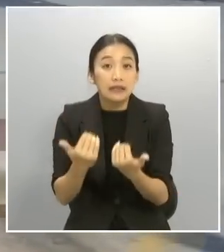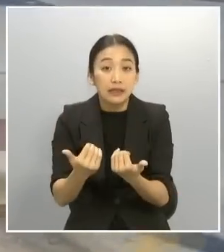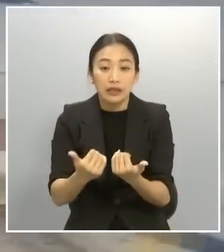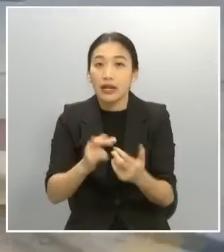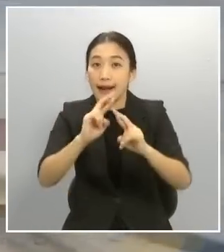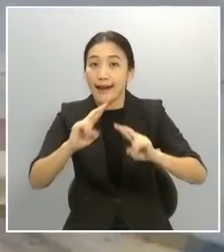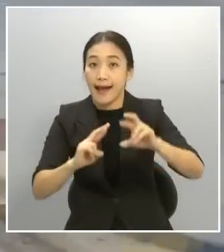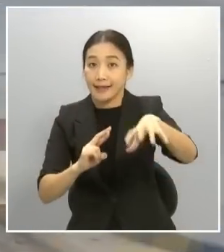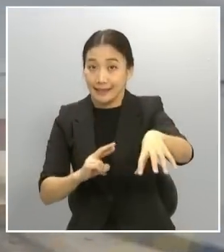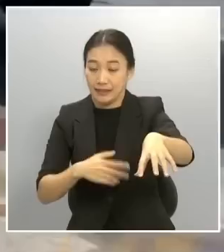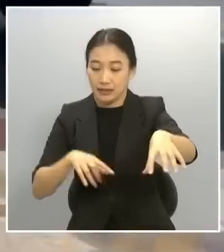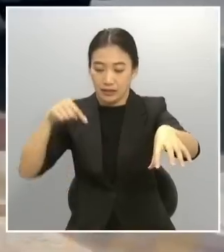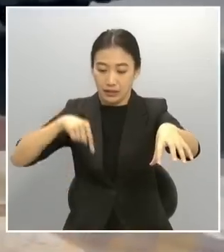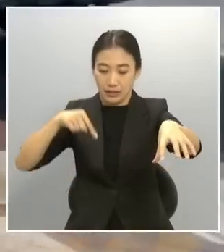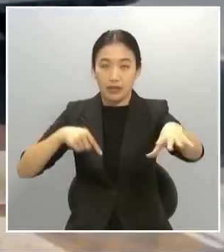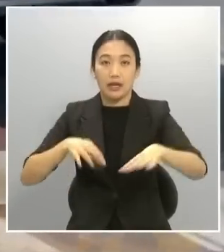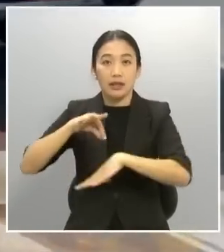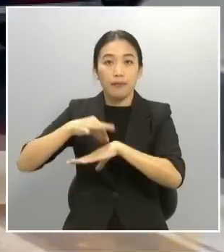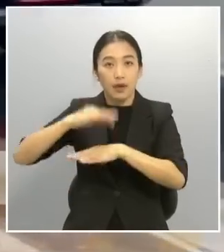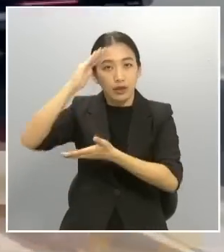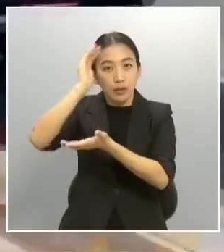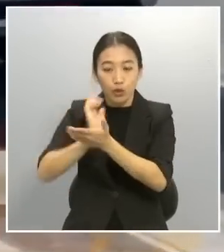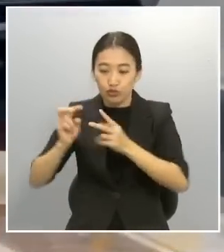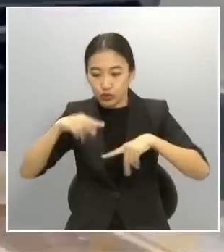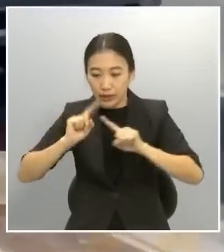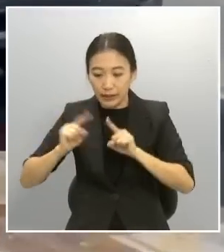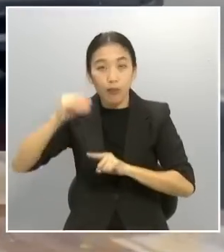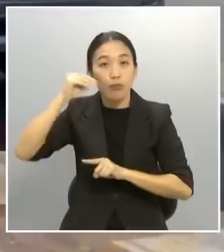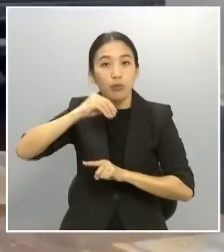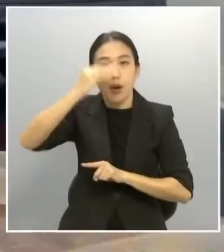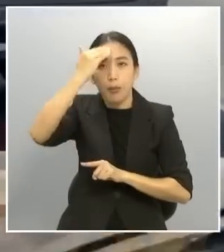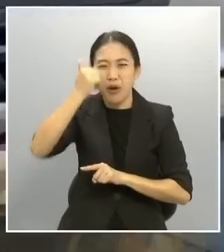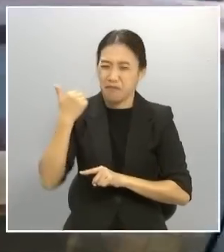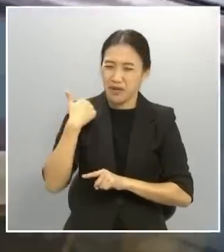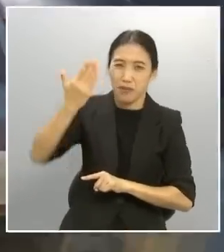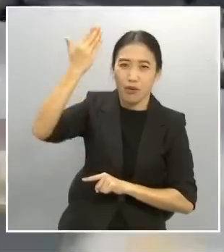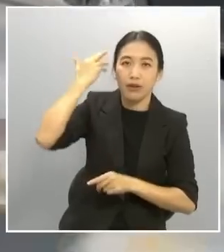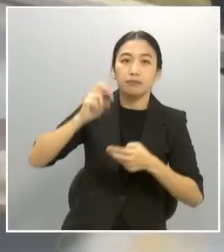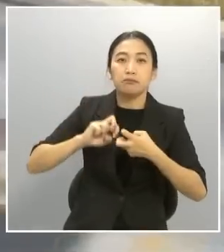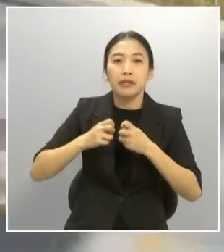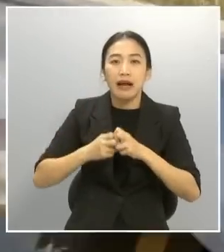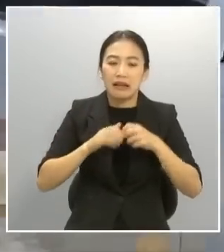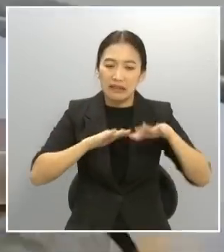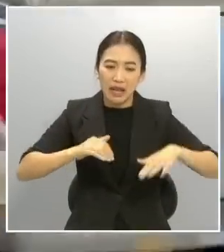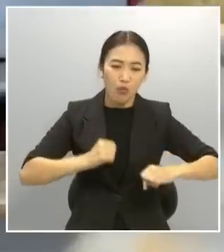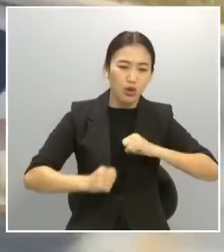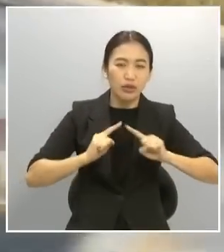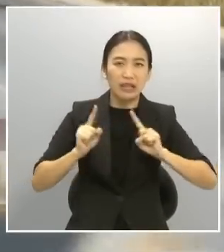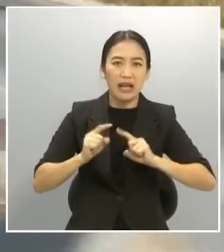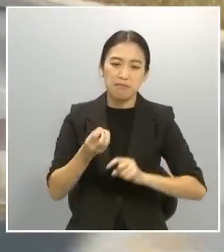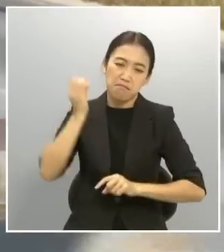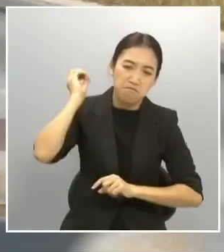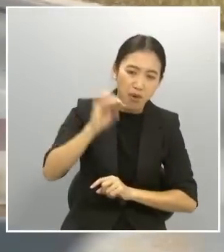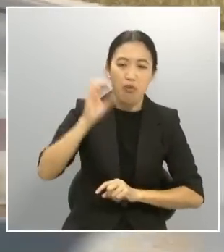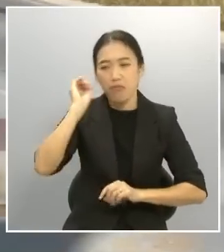ยมันมีกลุ่มเด็กมาก่อความเดือดร้อนรำคาญปาระเบิดก็เลยต้องมาตั้งด่านตรงนี้แล้วพอตั้งด่านเสร็จอาชญากรรมก็น้อยลงแ